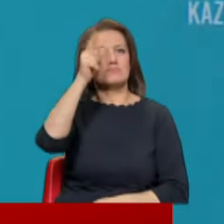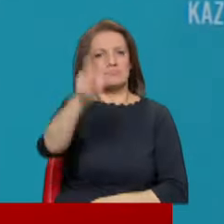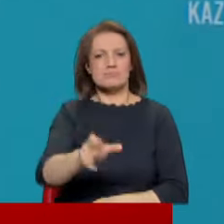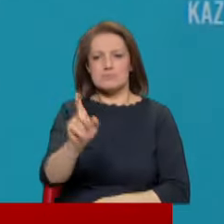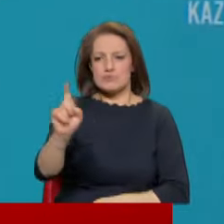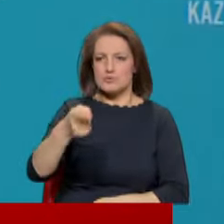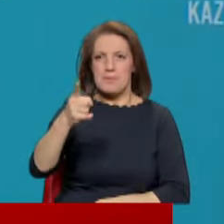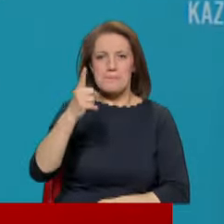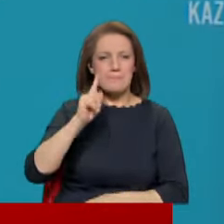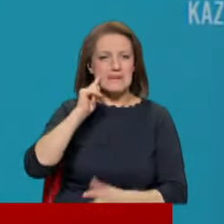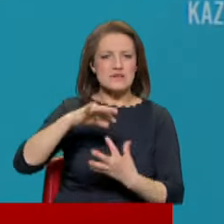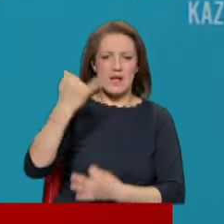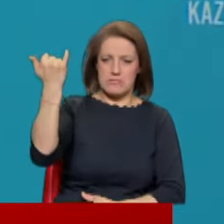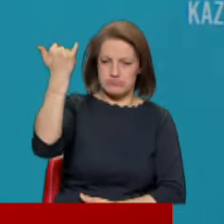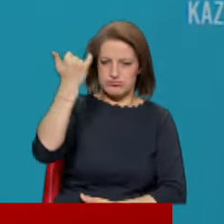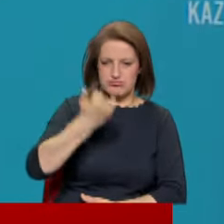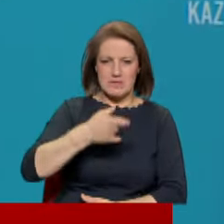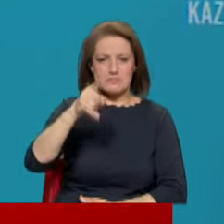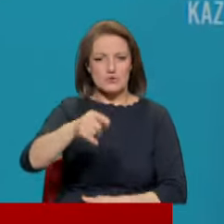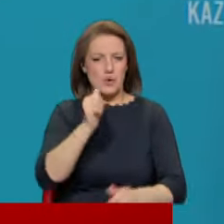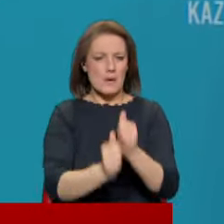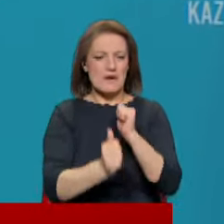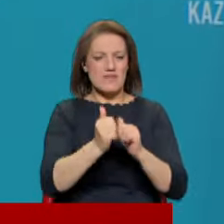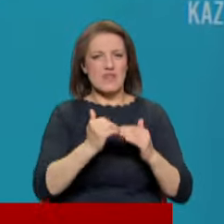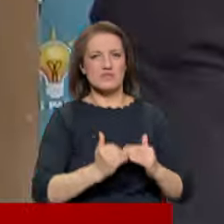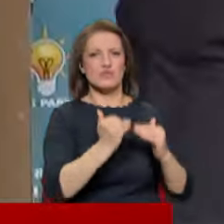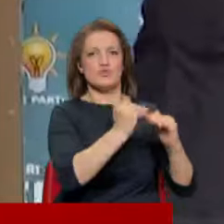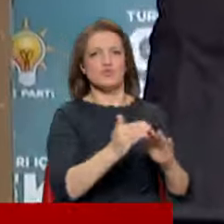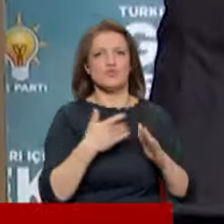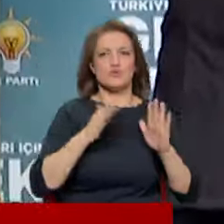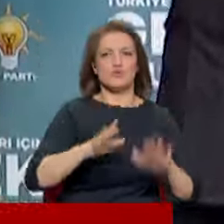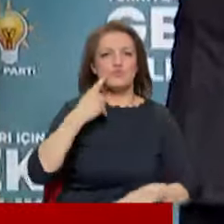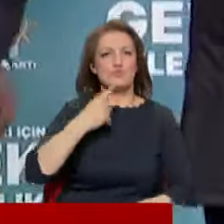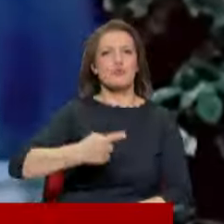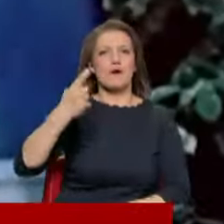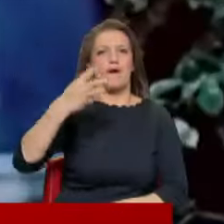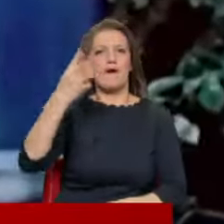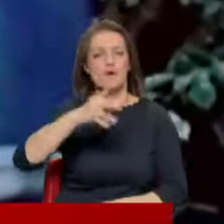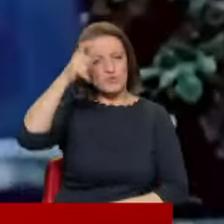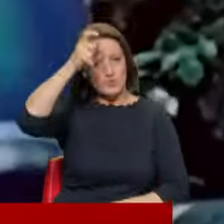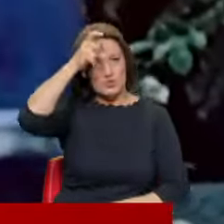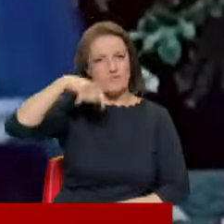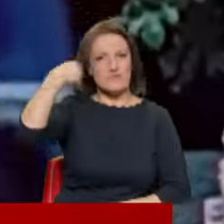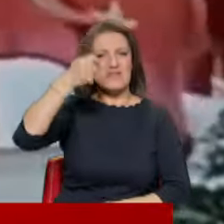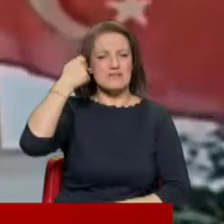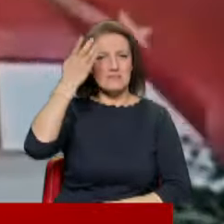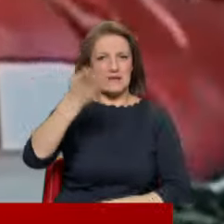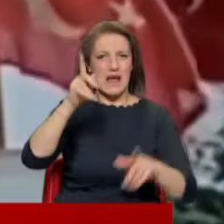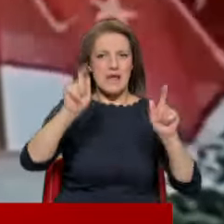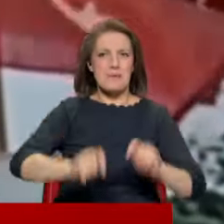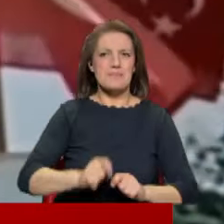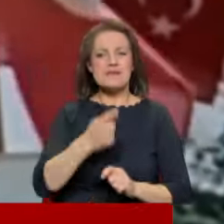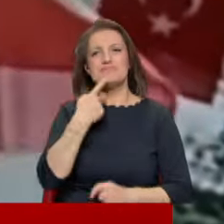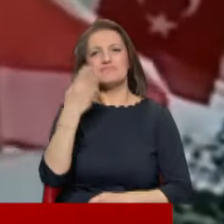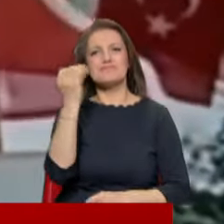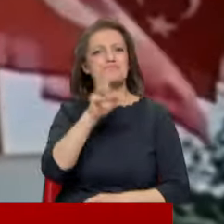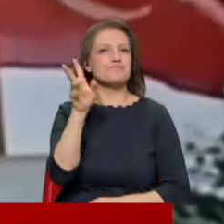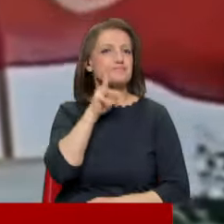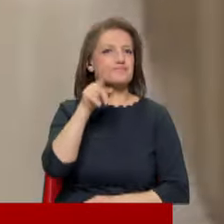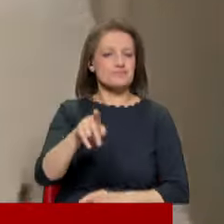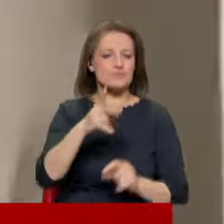Birileri hakaret ediyor. Biz bu kavgaların dışında duruyoruz. Cumhurbaşkanı Erdoğan'ın Türk filmi karakterleriyle yaptığı göndermelerin